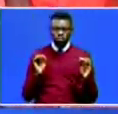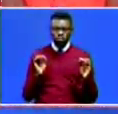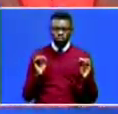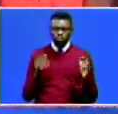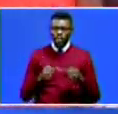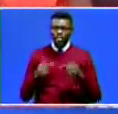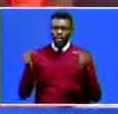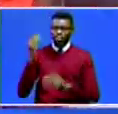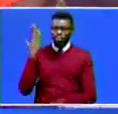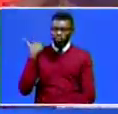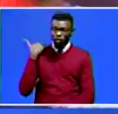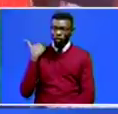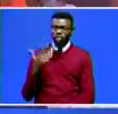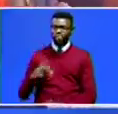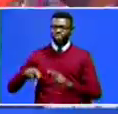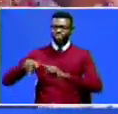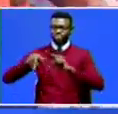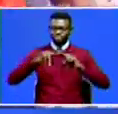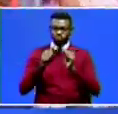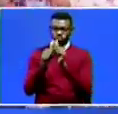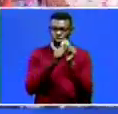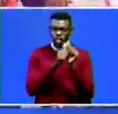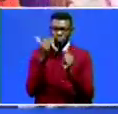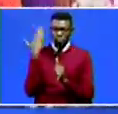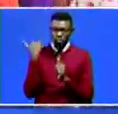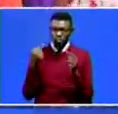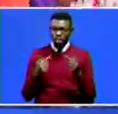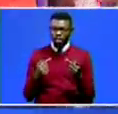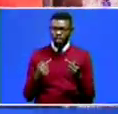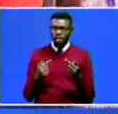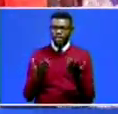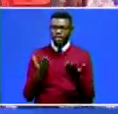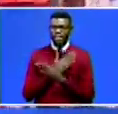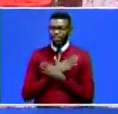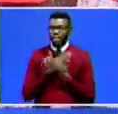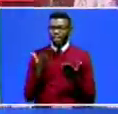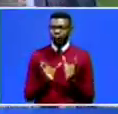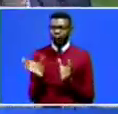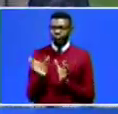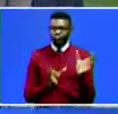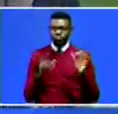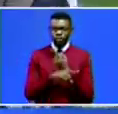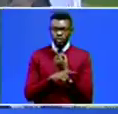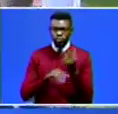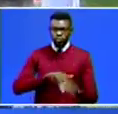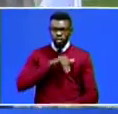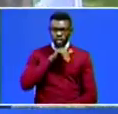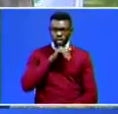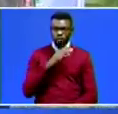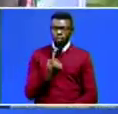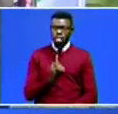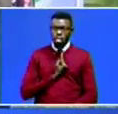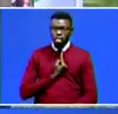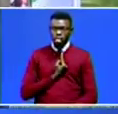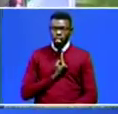Maadui wa awali walikaa kwenye jukwaa moja na waliokuwa maswahiba wakajipata pande tofauti. Raila Odinga akijipata pekee,